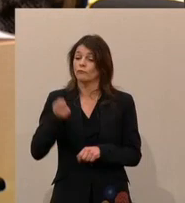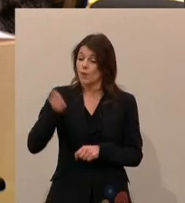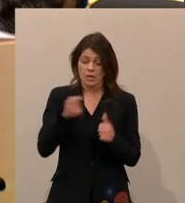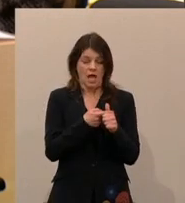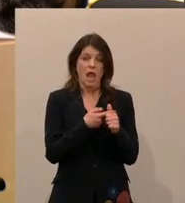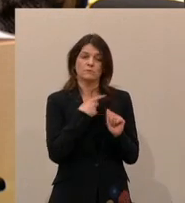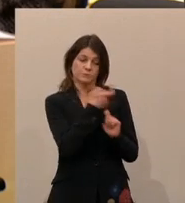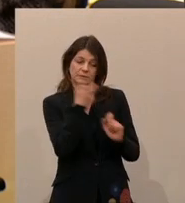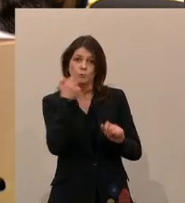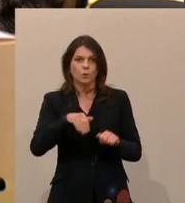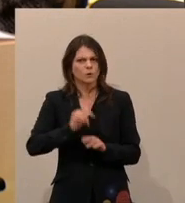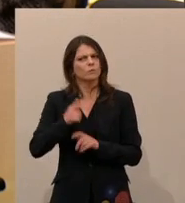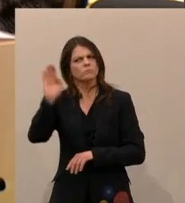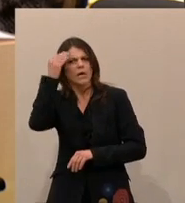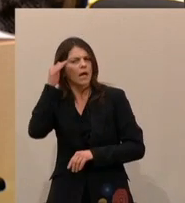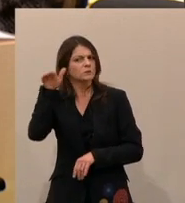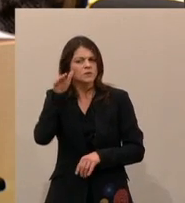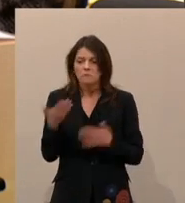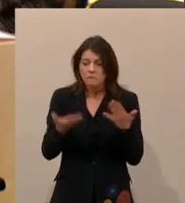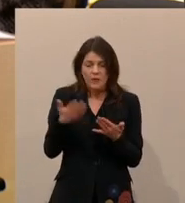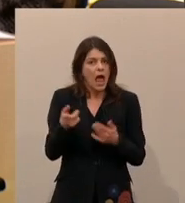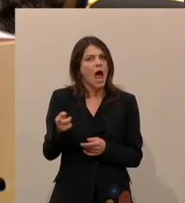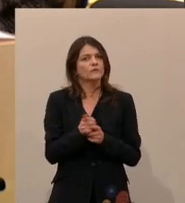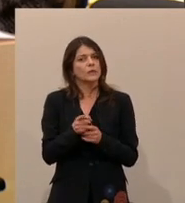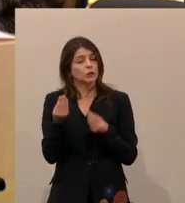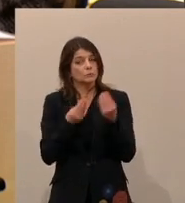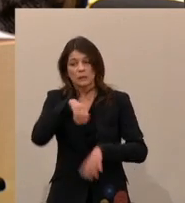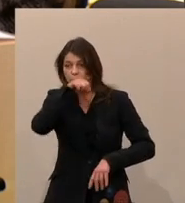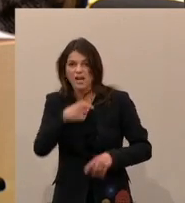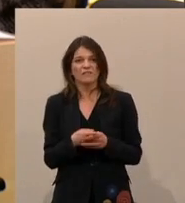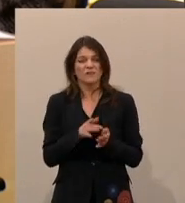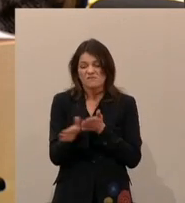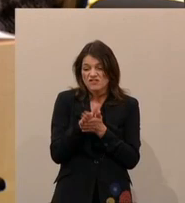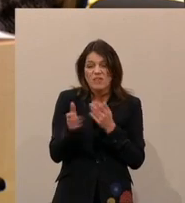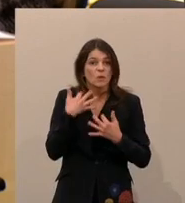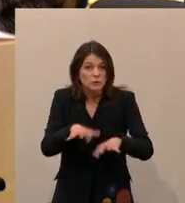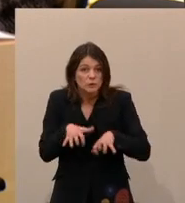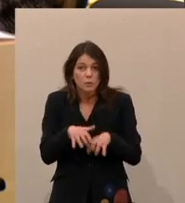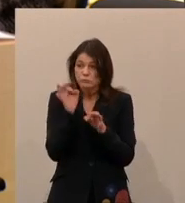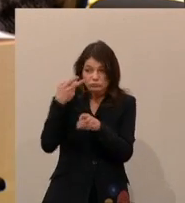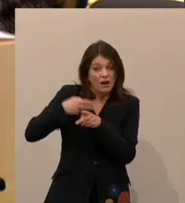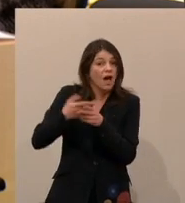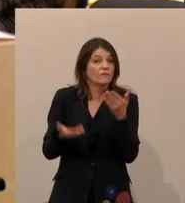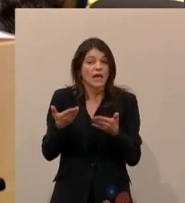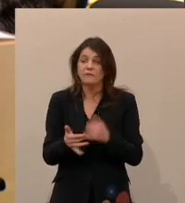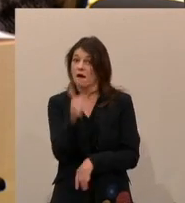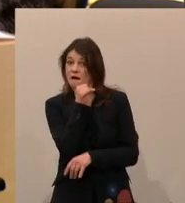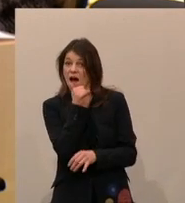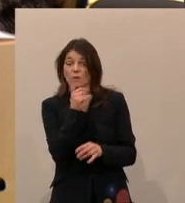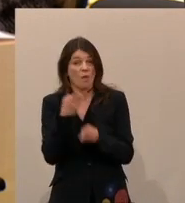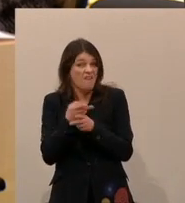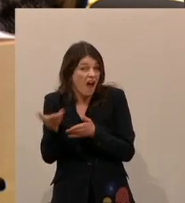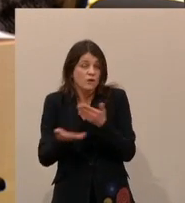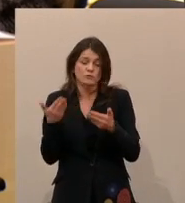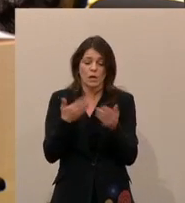Verurteilungen sowie Erkenntnisse in Bezug auf eine etwaige Spielleidenschaft, Verschwendungssucht oder bestimmte Krankheiten, zum Beispiel